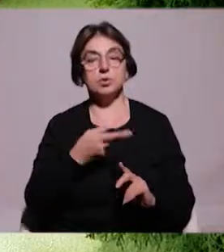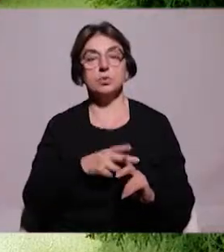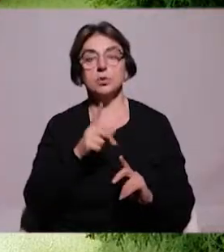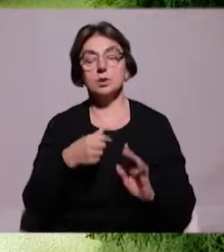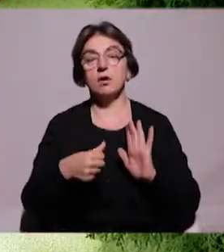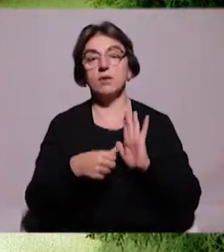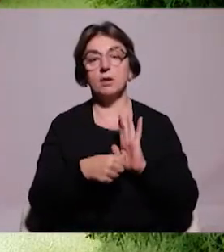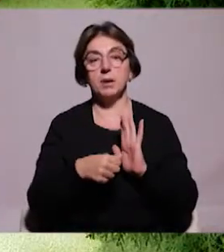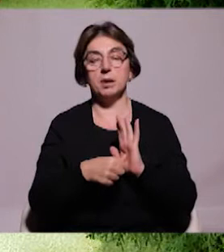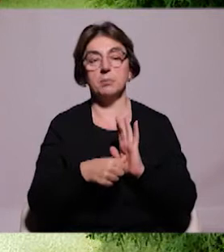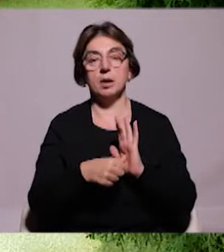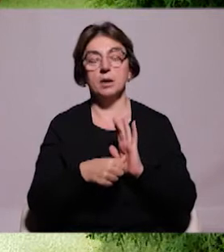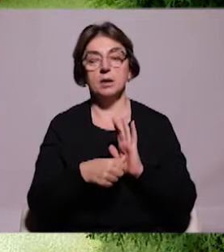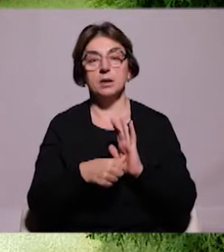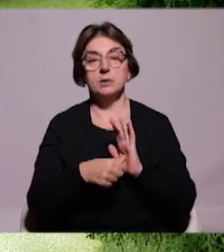ის გვეხმარება